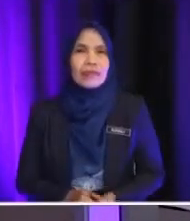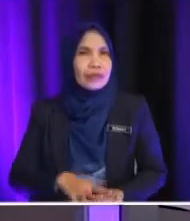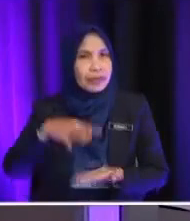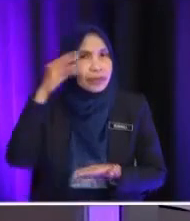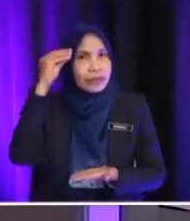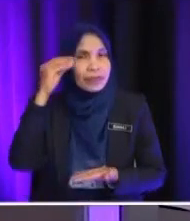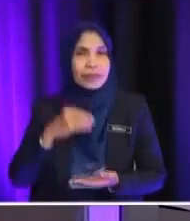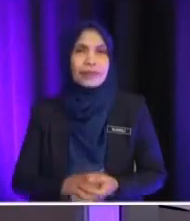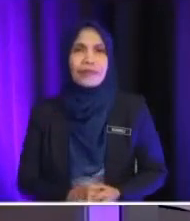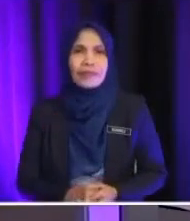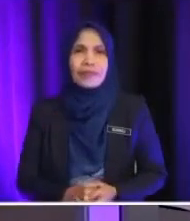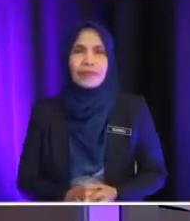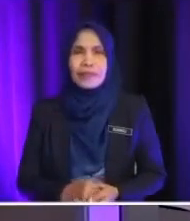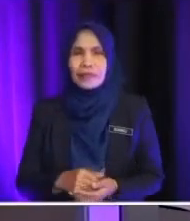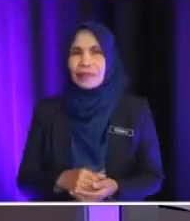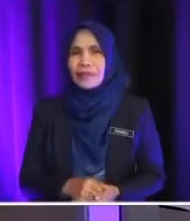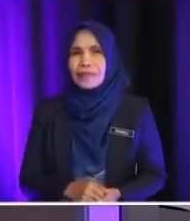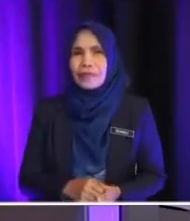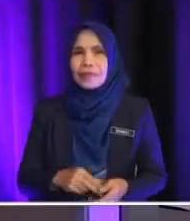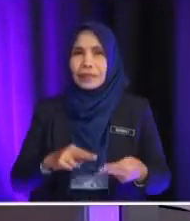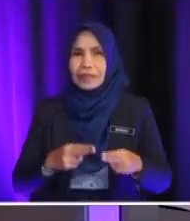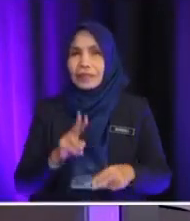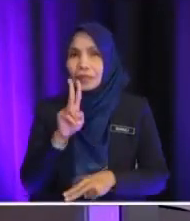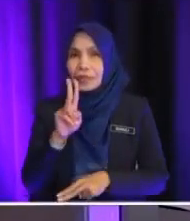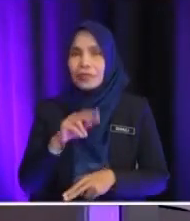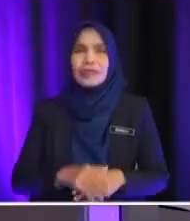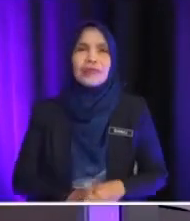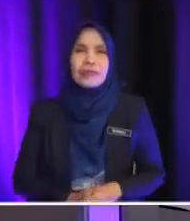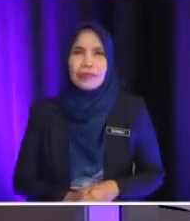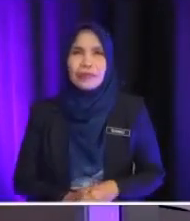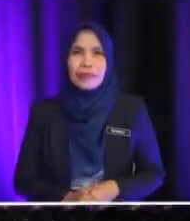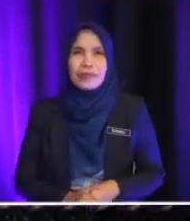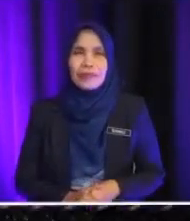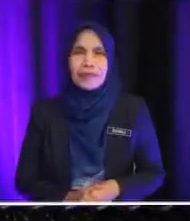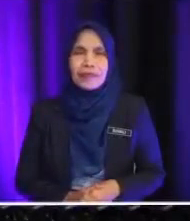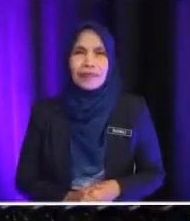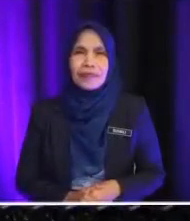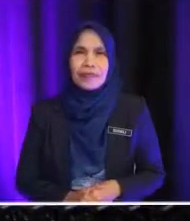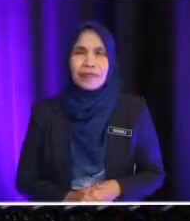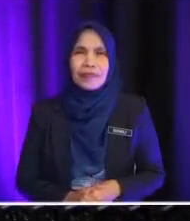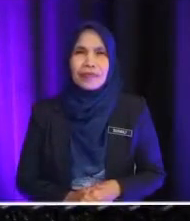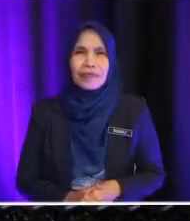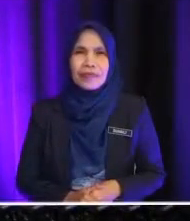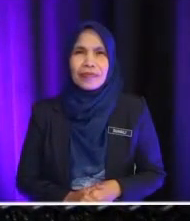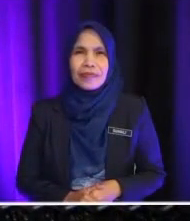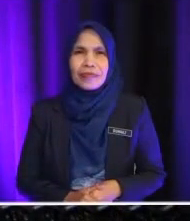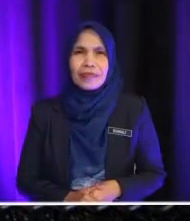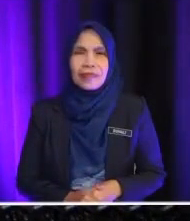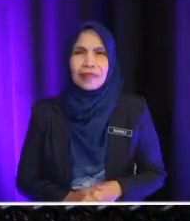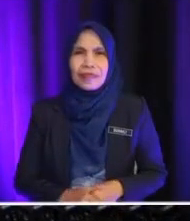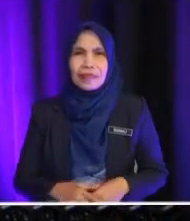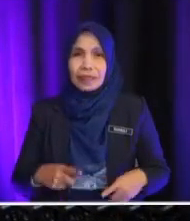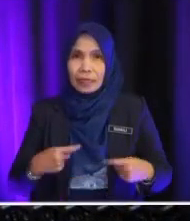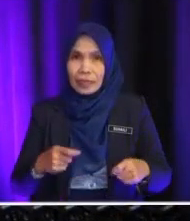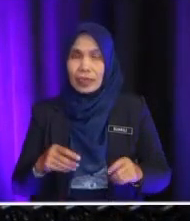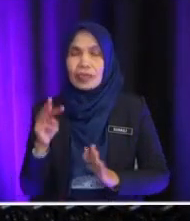belajar kompetensi unit 2 iaitu cooking teknik. Okey. Ataupun dalam bahasa Melayunya adalah teknik